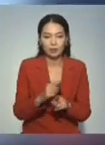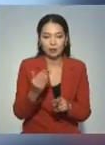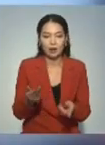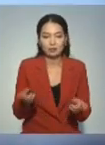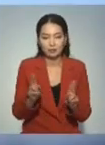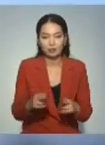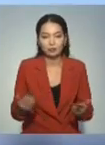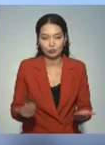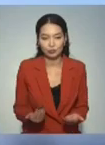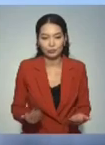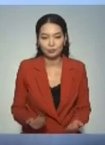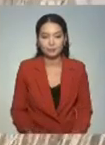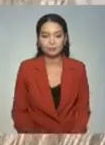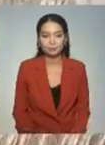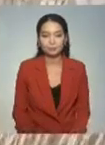остался жив.